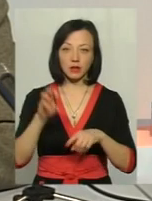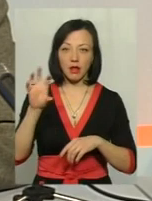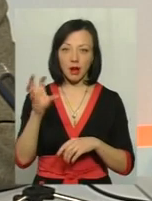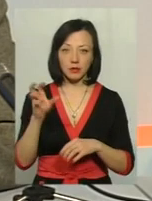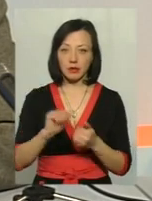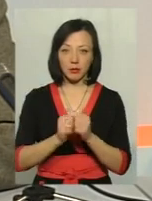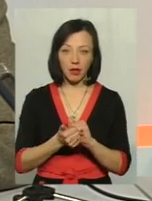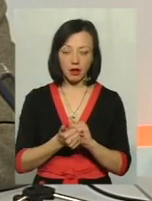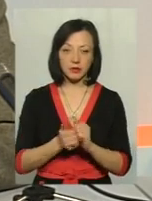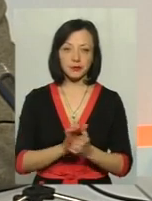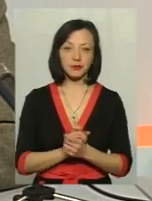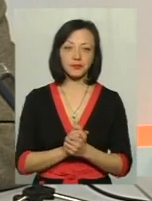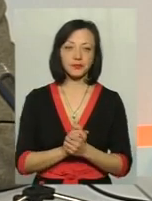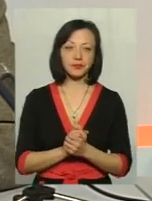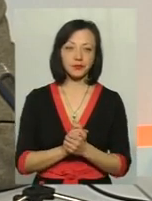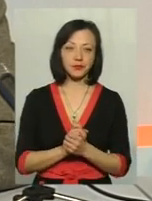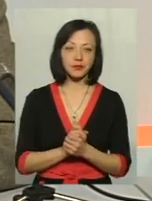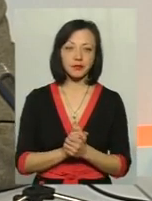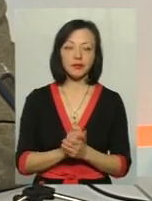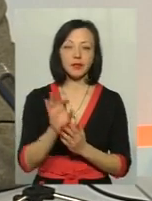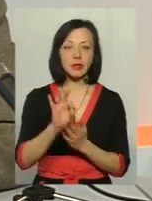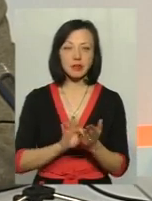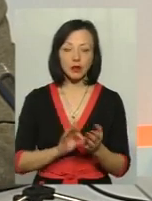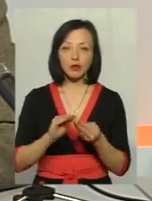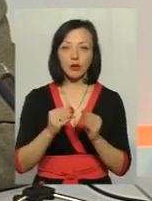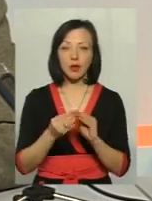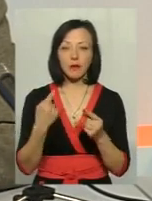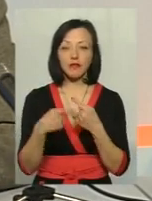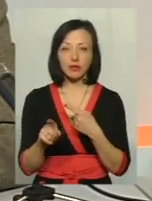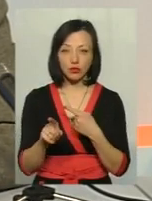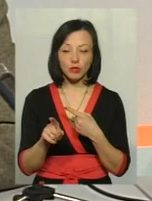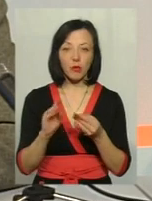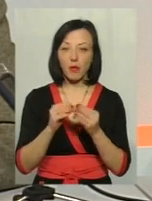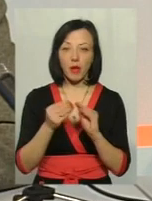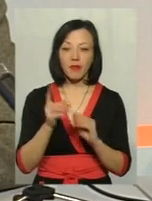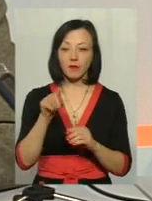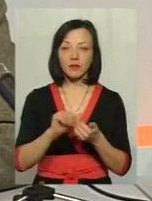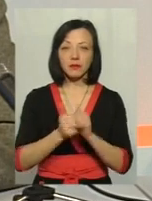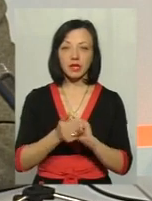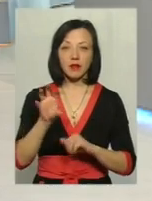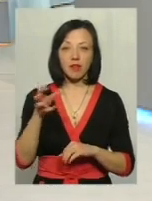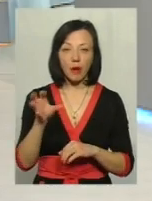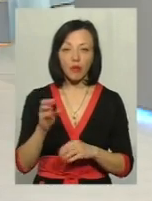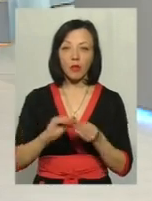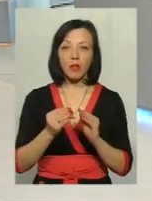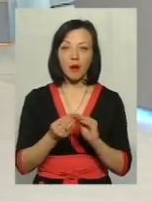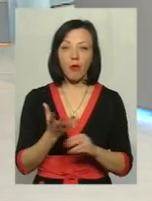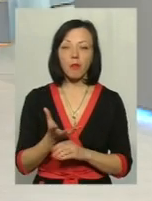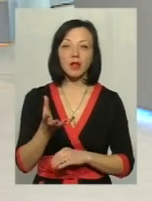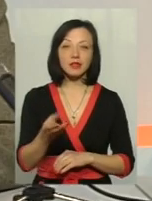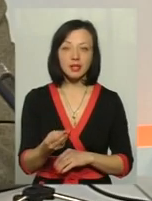не мінялась. І тут же ж проблема в іншому. Проблема не в тому, щоб замінити лампочку, проблема в тому, щоб